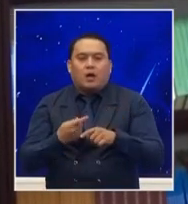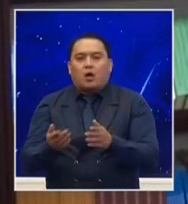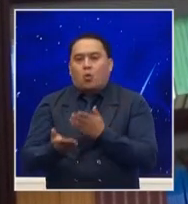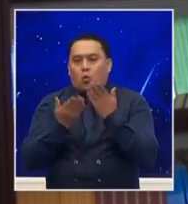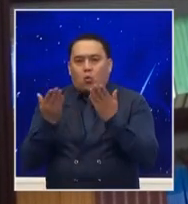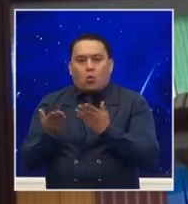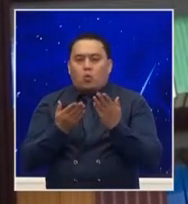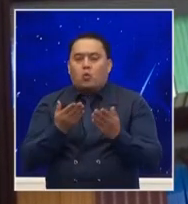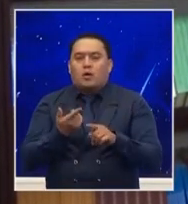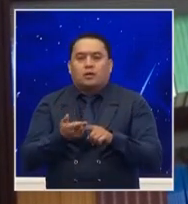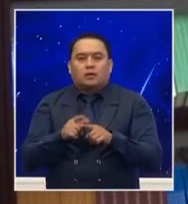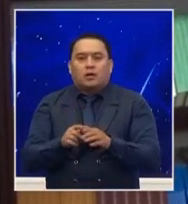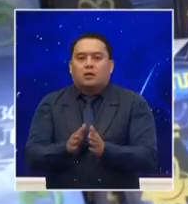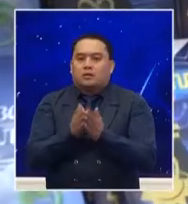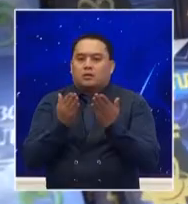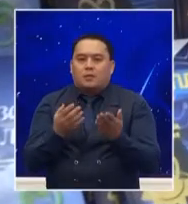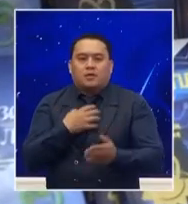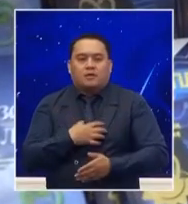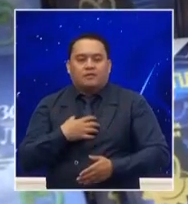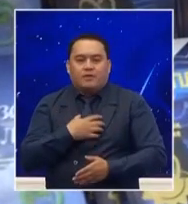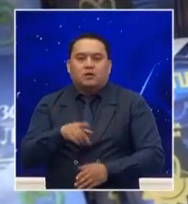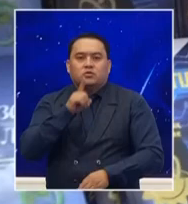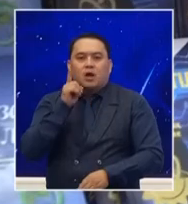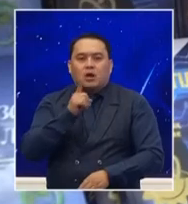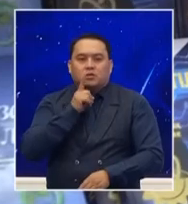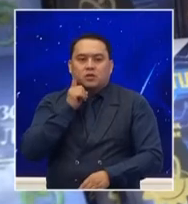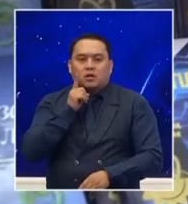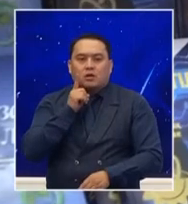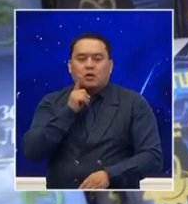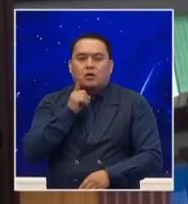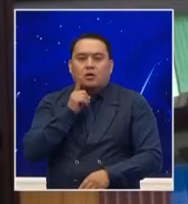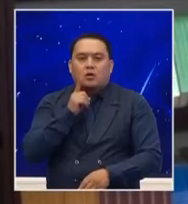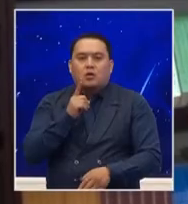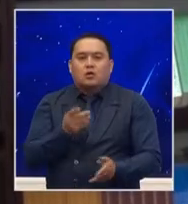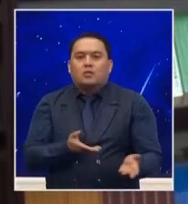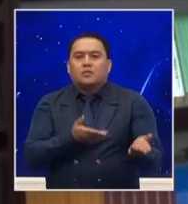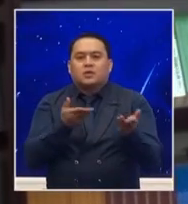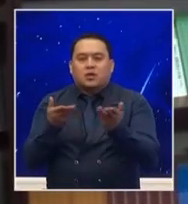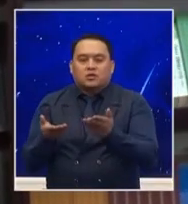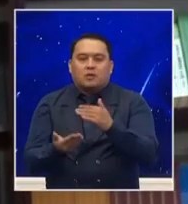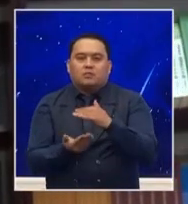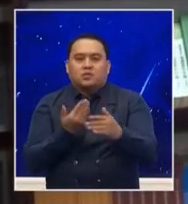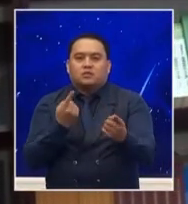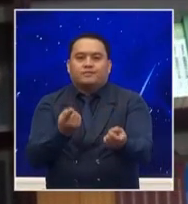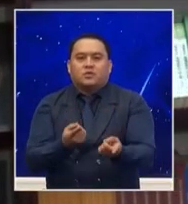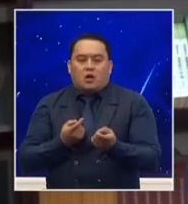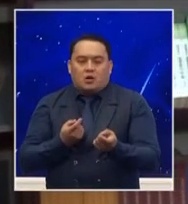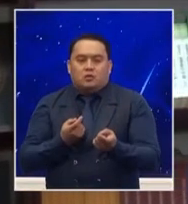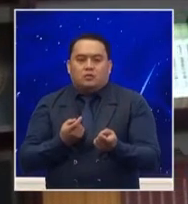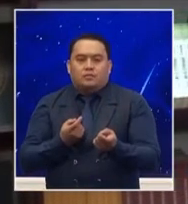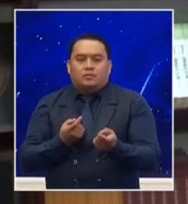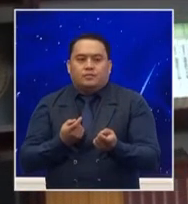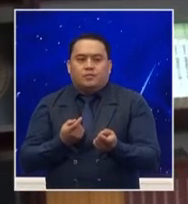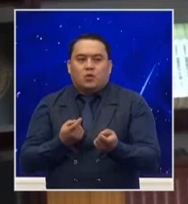жетпейді. Сондықтан біз Жетісу жастарын әсіресе осы кітап оқуға шақыру, Жетісу өлкесінде кітап